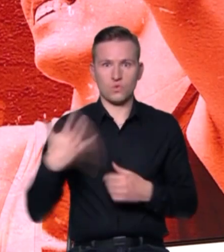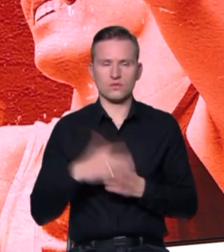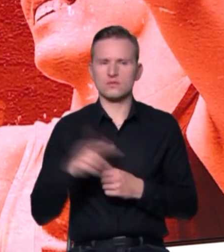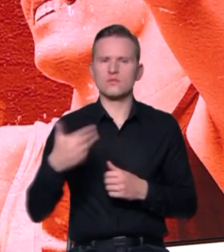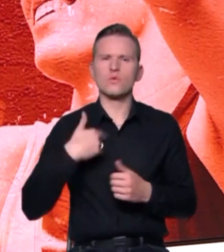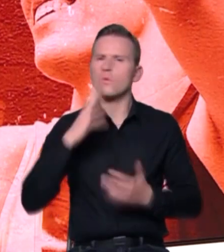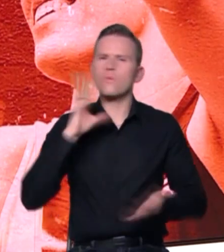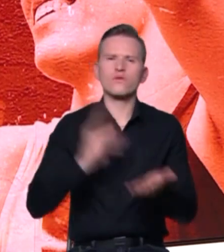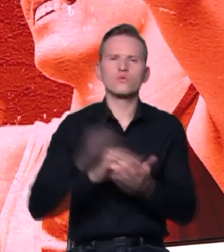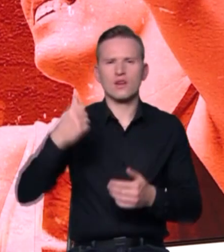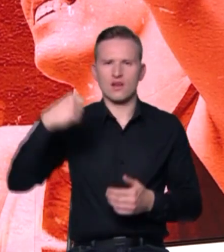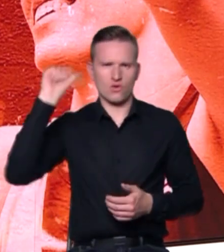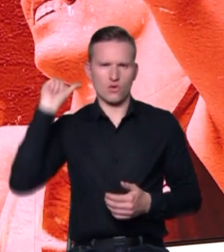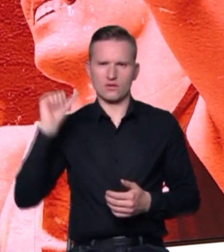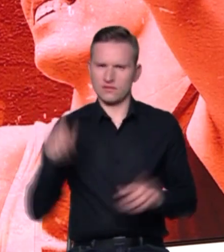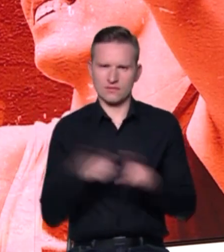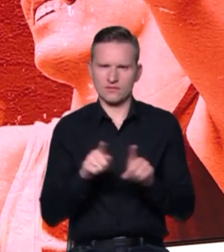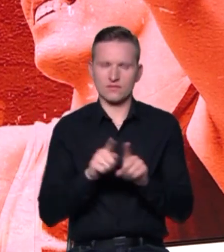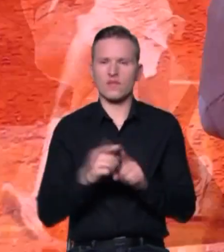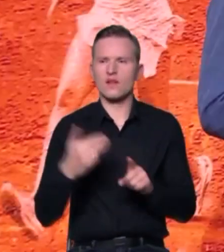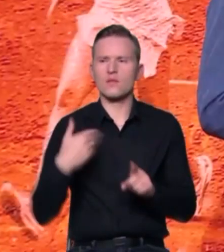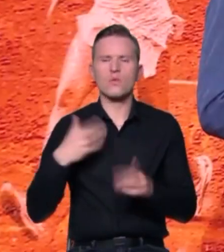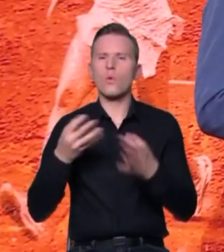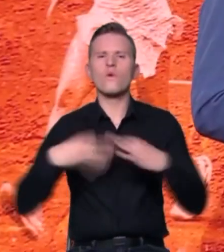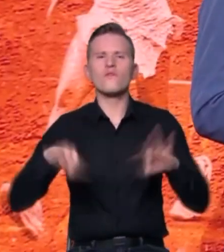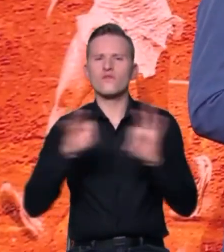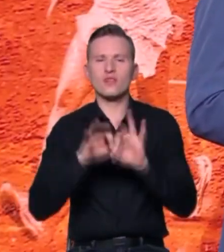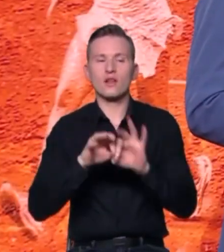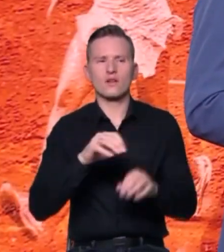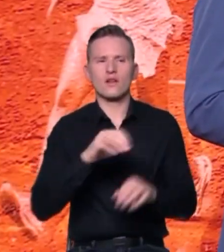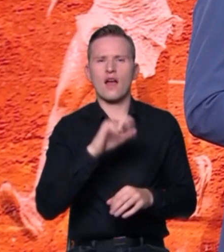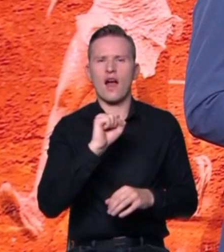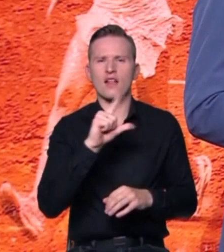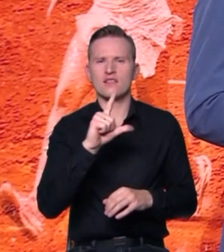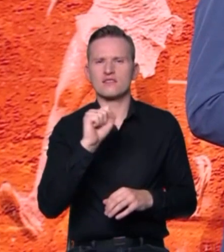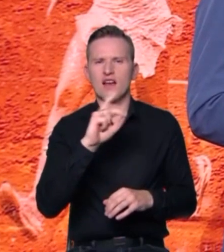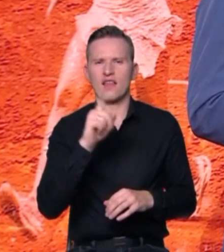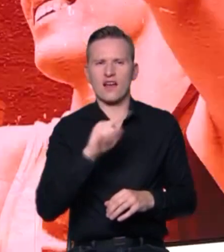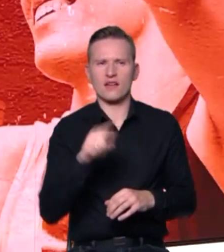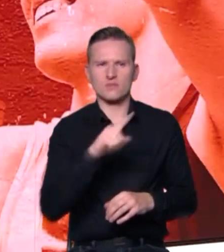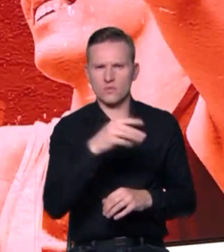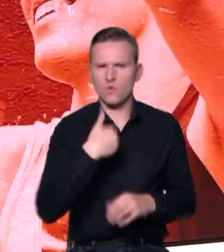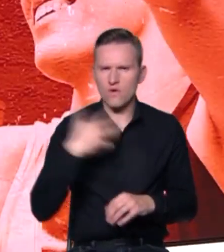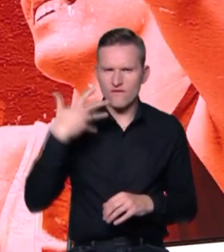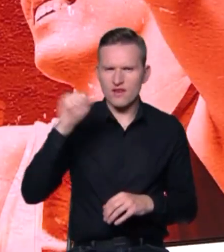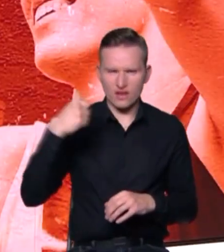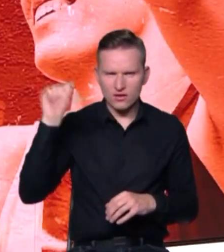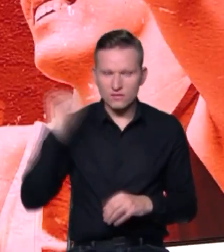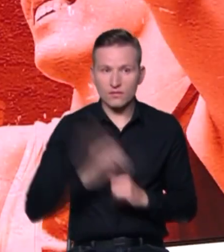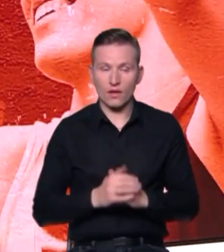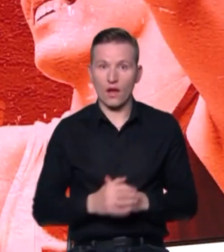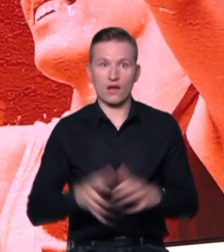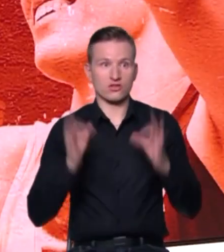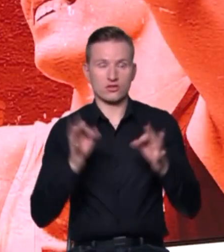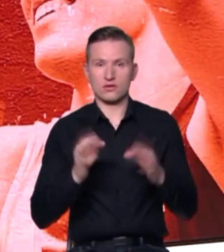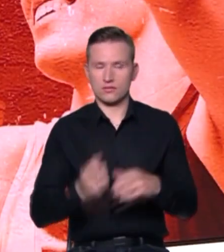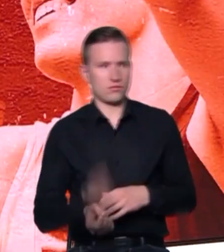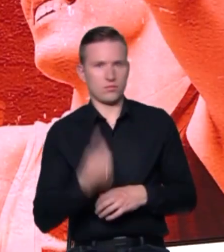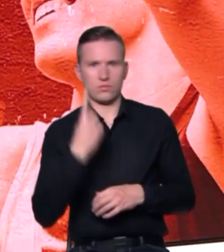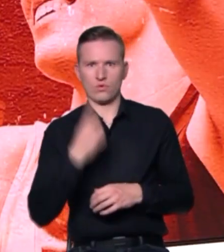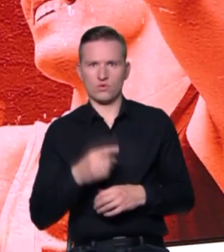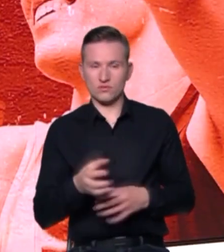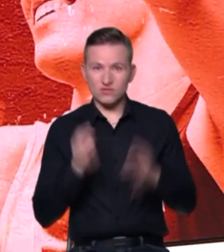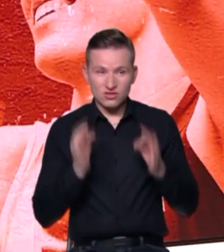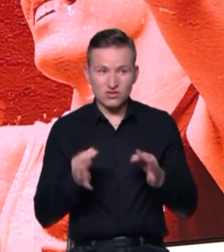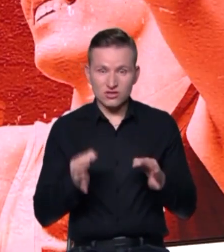rozrywki z zeszłego roku. Panowie tam grali finał, wtedy też wygrał Carlos Alcaraz, natomiast nikt nie spodziewał się, że to będzie aż tak jednostronne